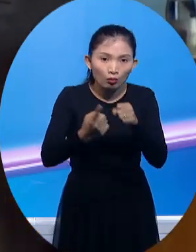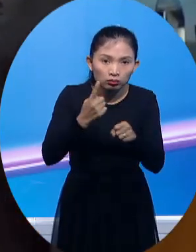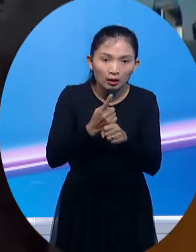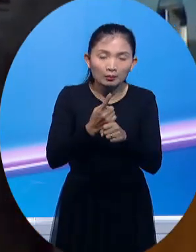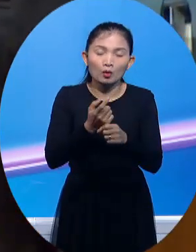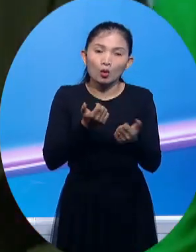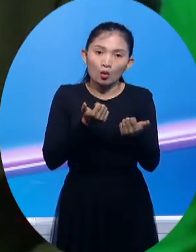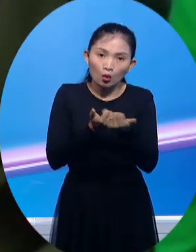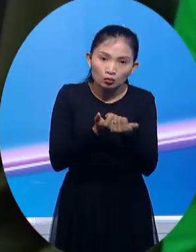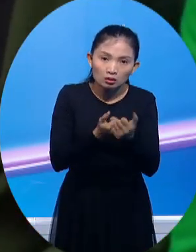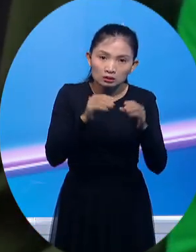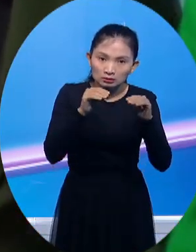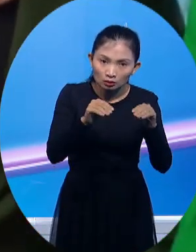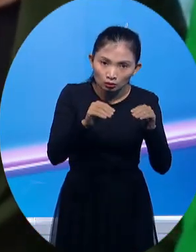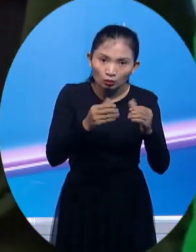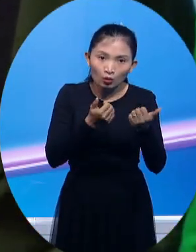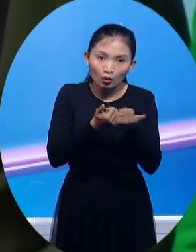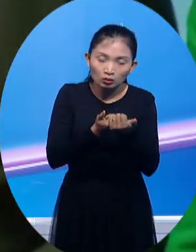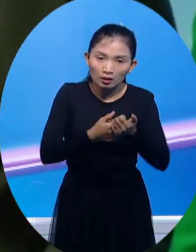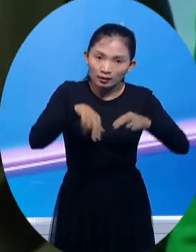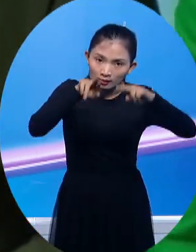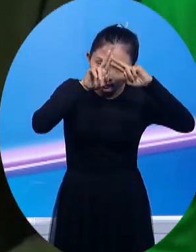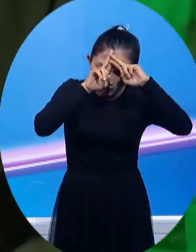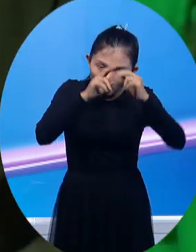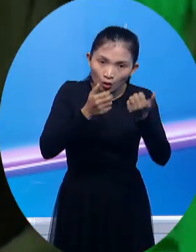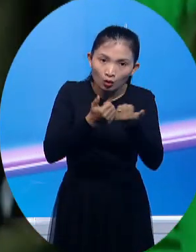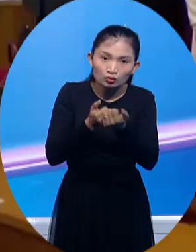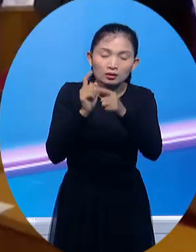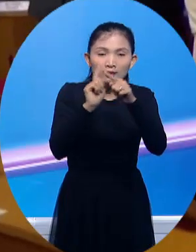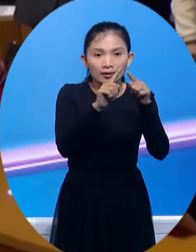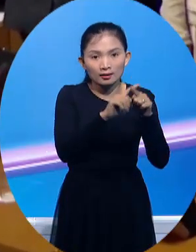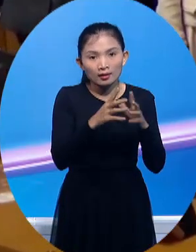dục. Hiện đang có khoảng 4,2 triệu người Ukraine đăng ký tị nạn khắp EU.